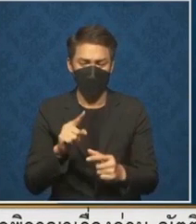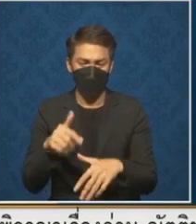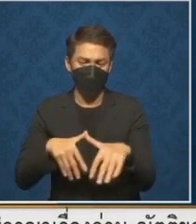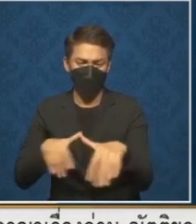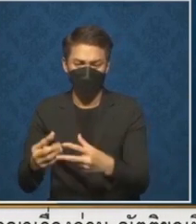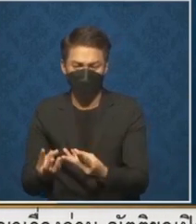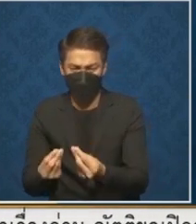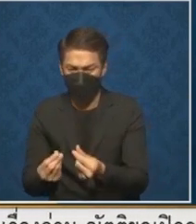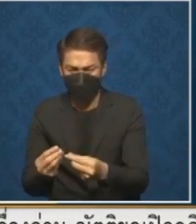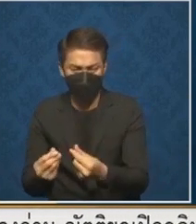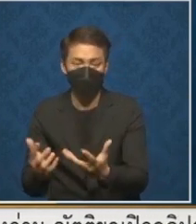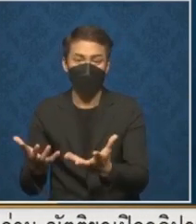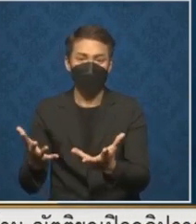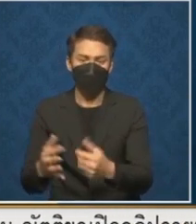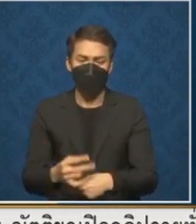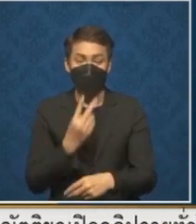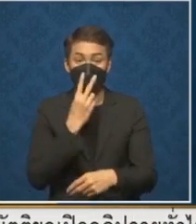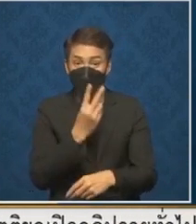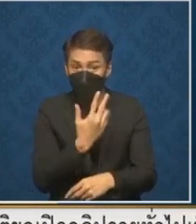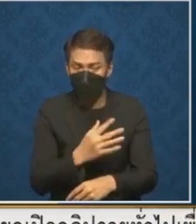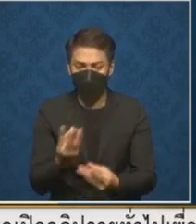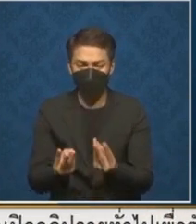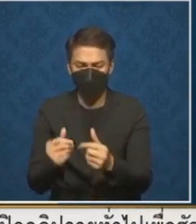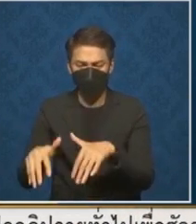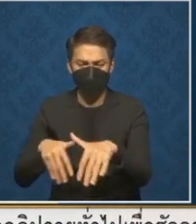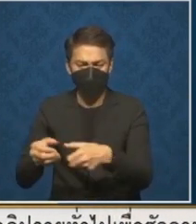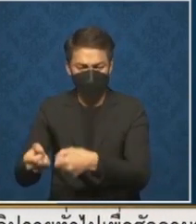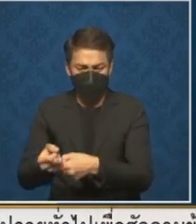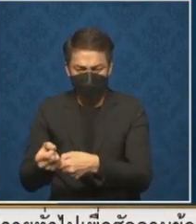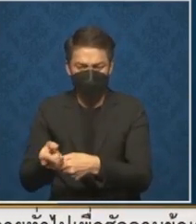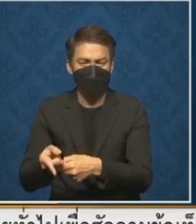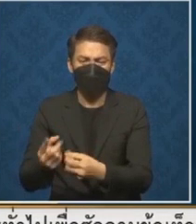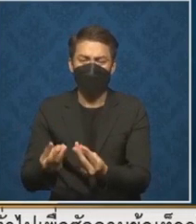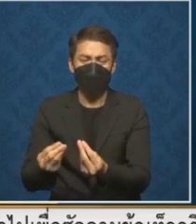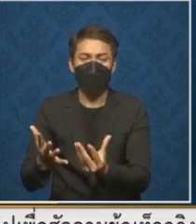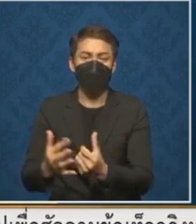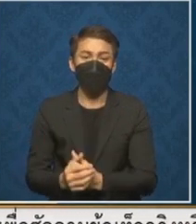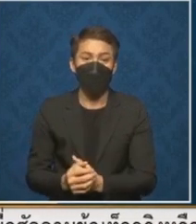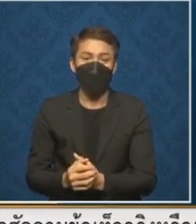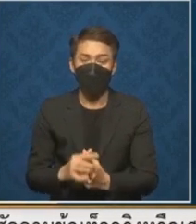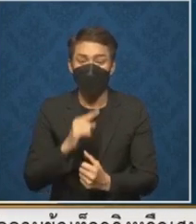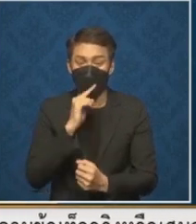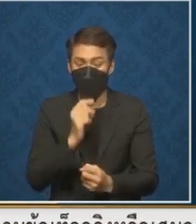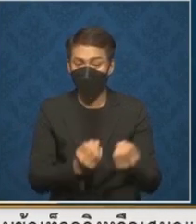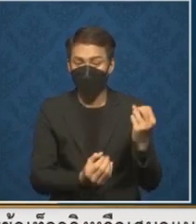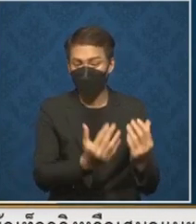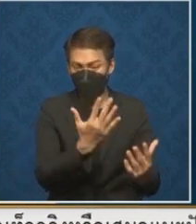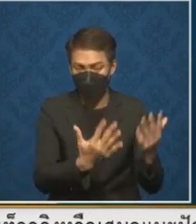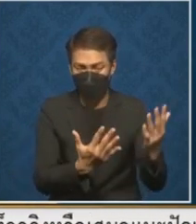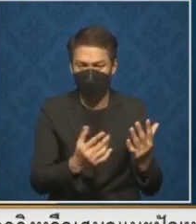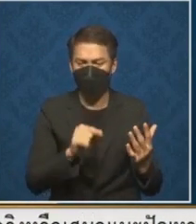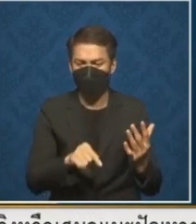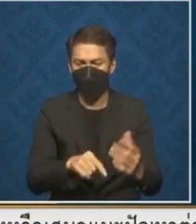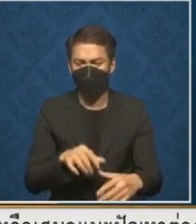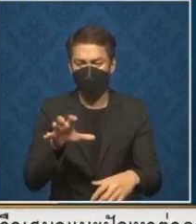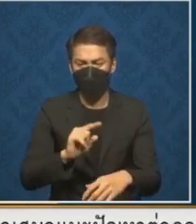เมื่อสัคู่นี้เราจะเหนวาomiทยาชนไมมทดนนะเกศตกรแต่ถ้าที่เป็นป่าก็จะเป็ได้